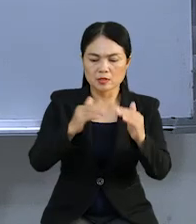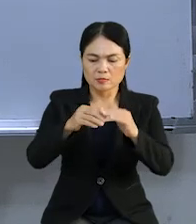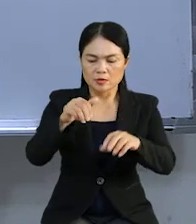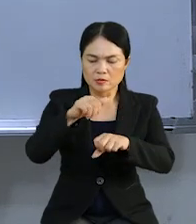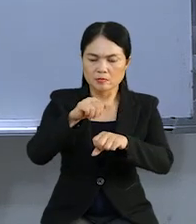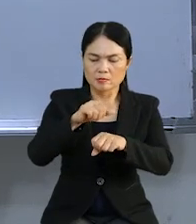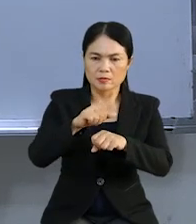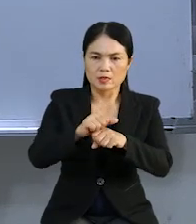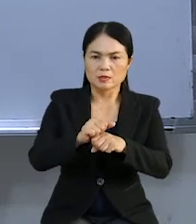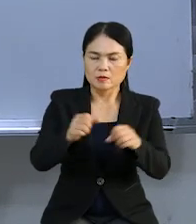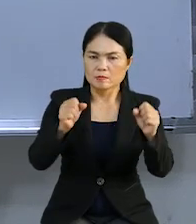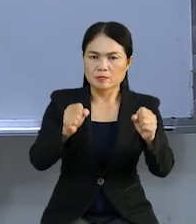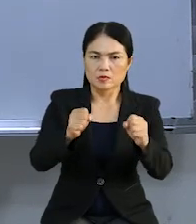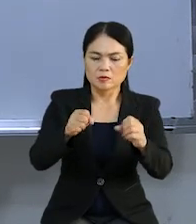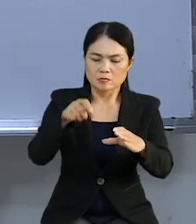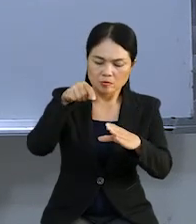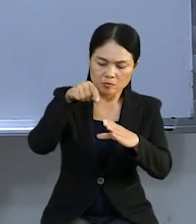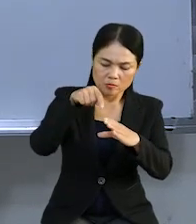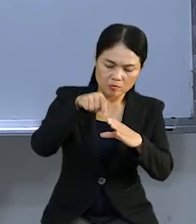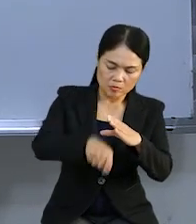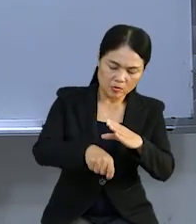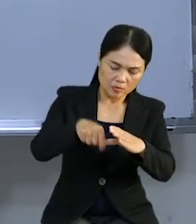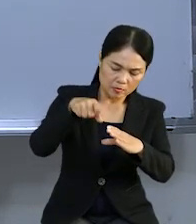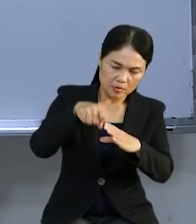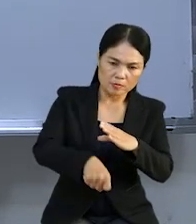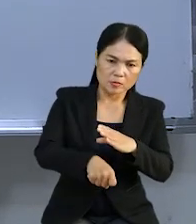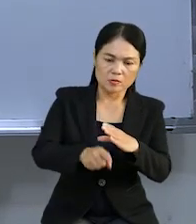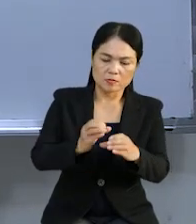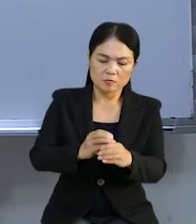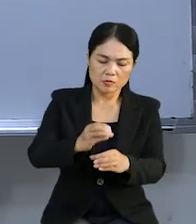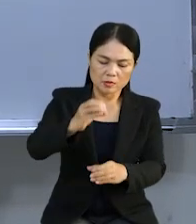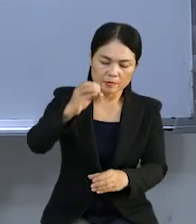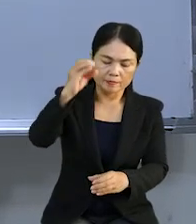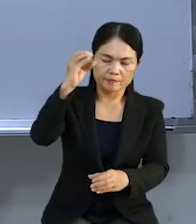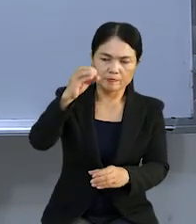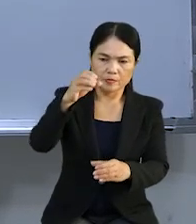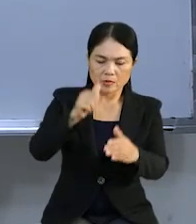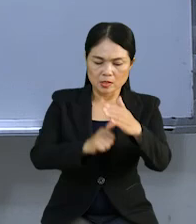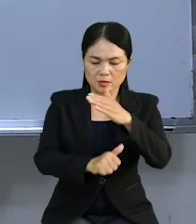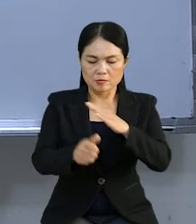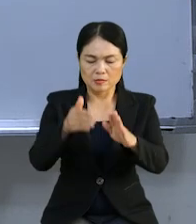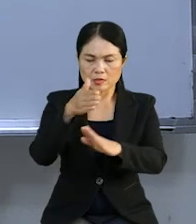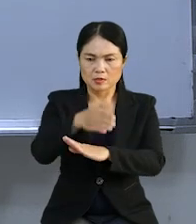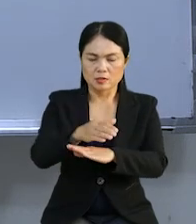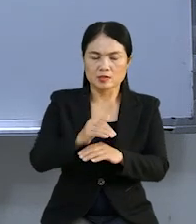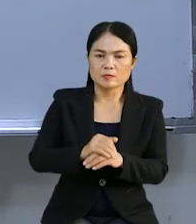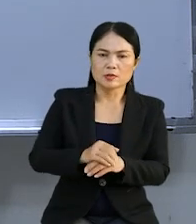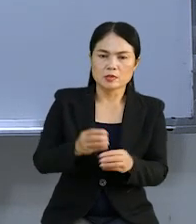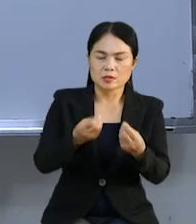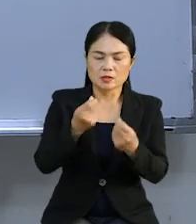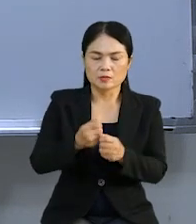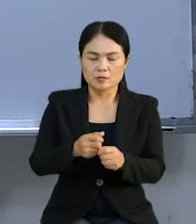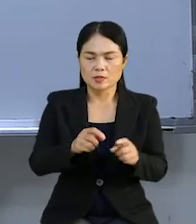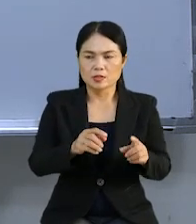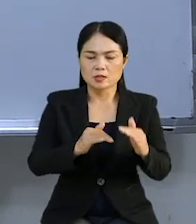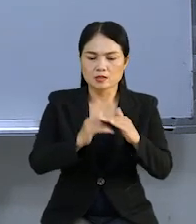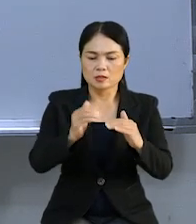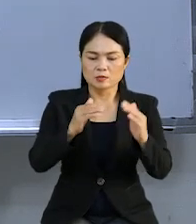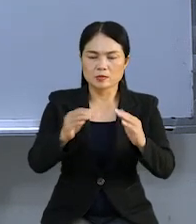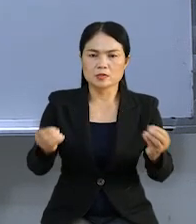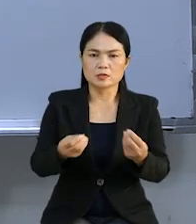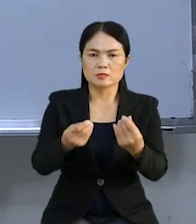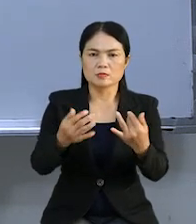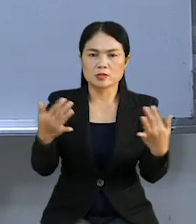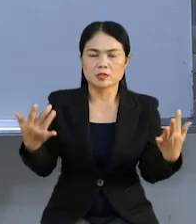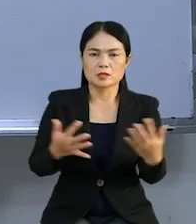งมัวมุ้ยนะดับใบบกตุ่มลูกเนี่ยขีบบกบำปงมุ้ยนะโจรมาขังกล้ามฉลองกัดสตอปได้สตอปเซมเซนจีจีจ